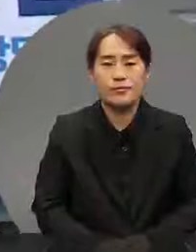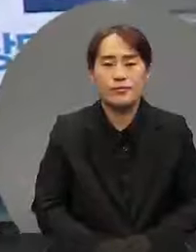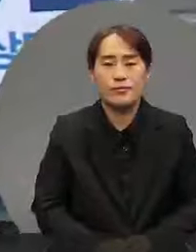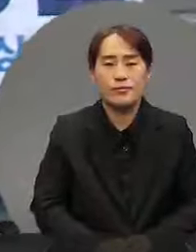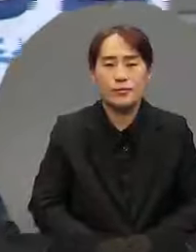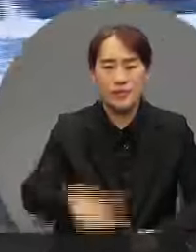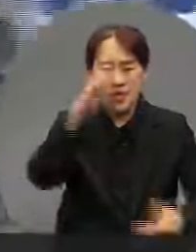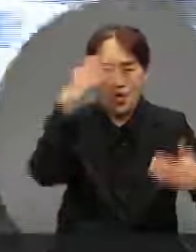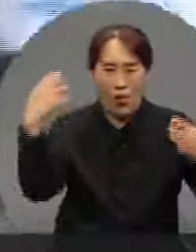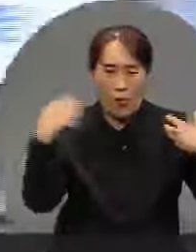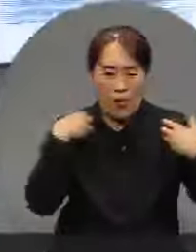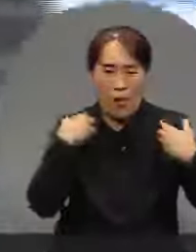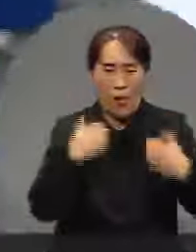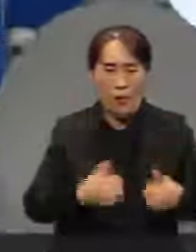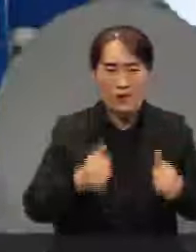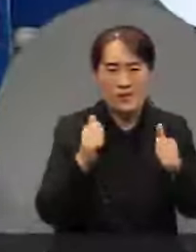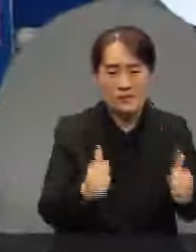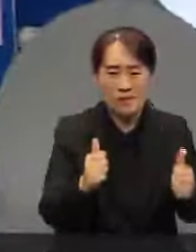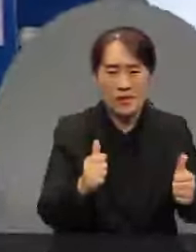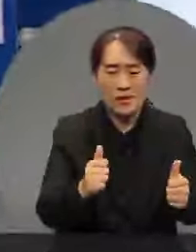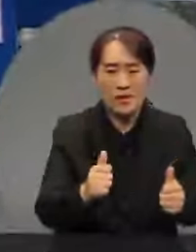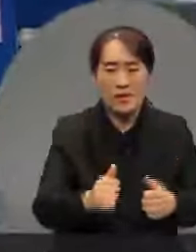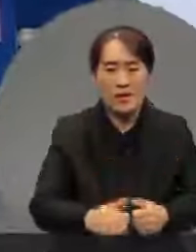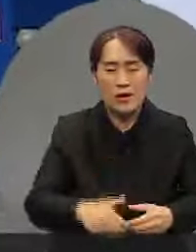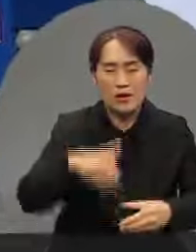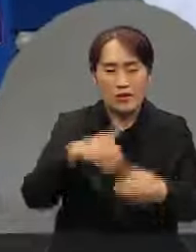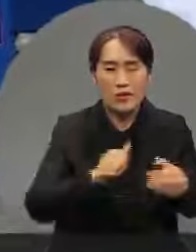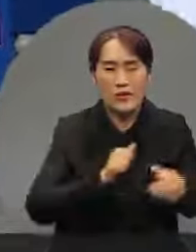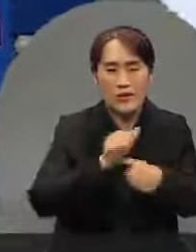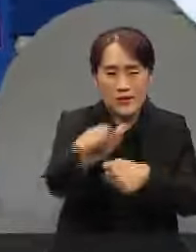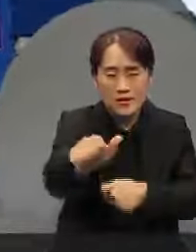정권 심판! 정권 승리!